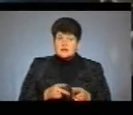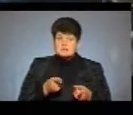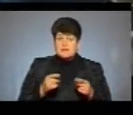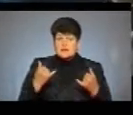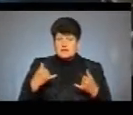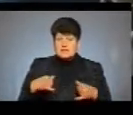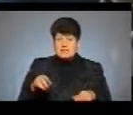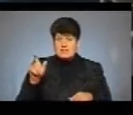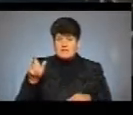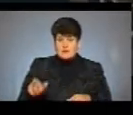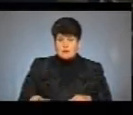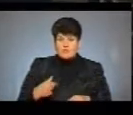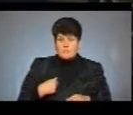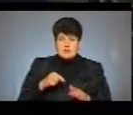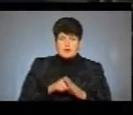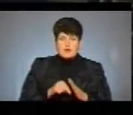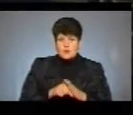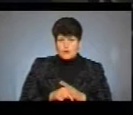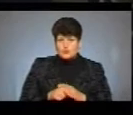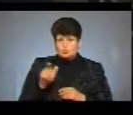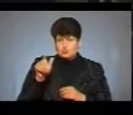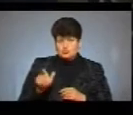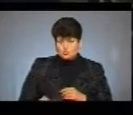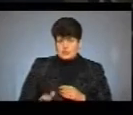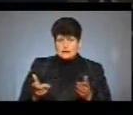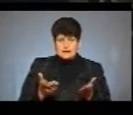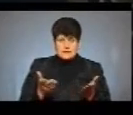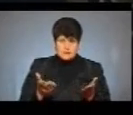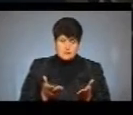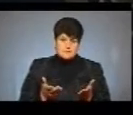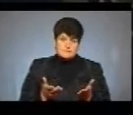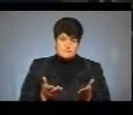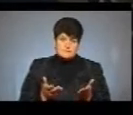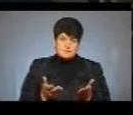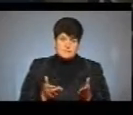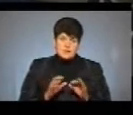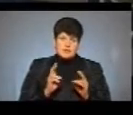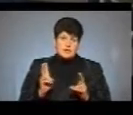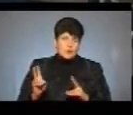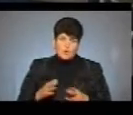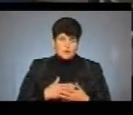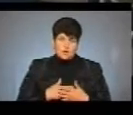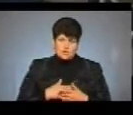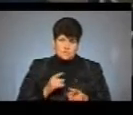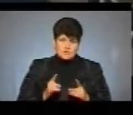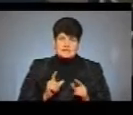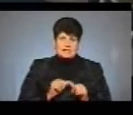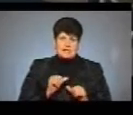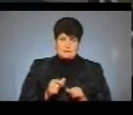виставі в мене роль людини, яка, безперечно, нікого не любить по-справжньому, окрім